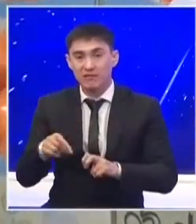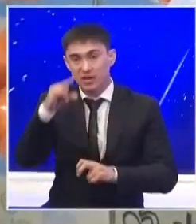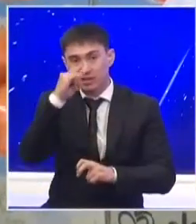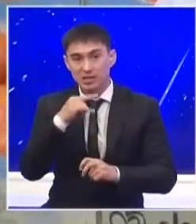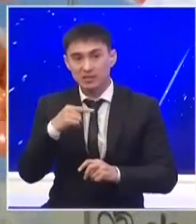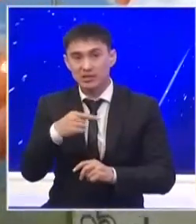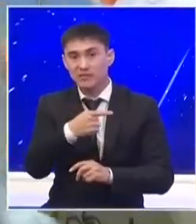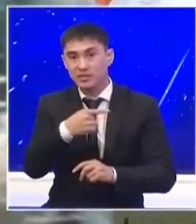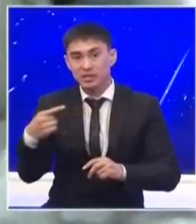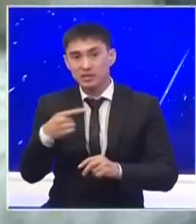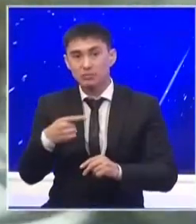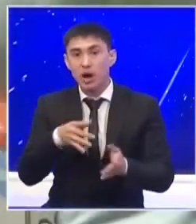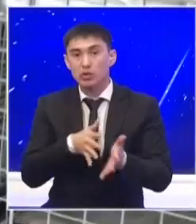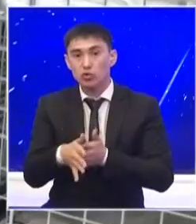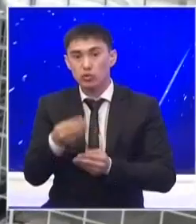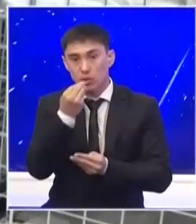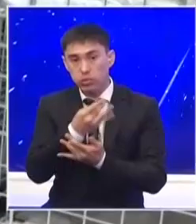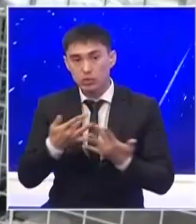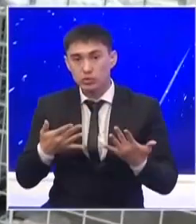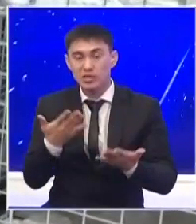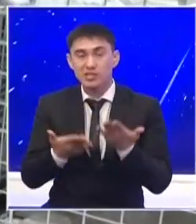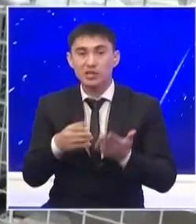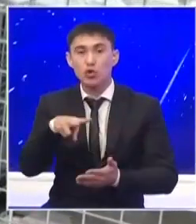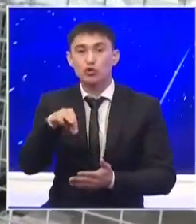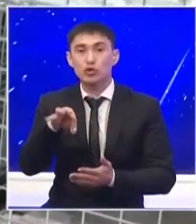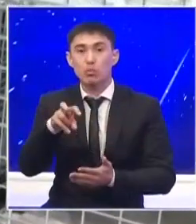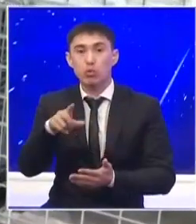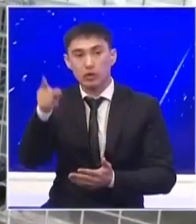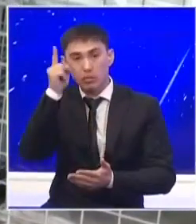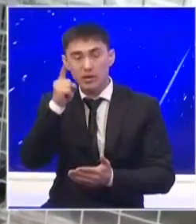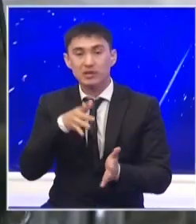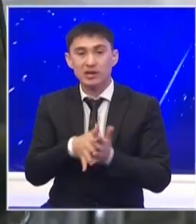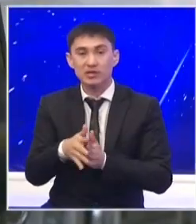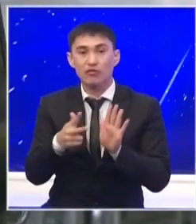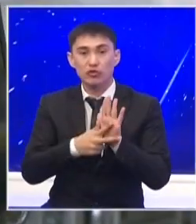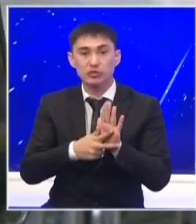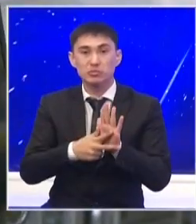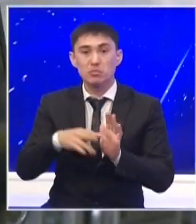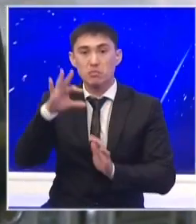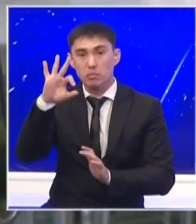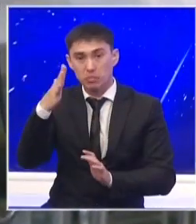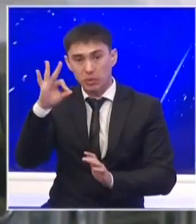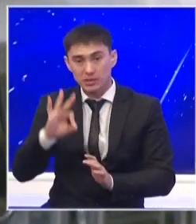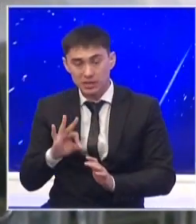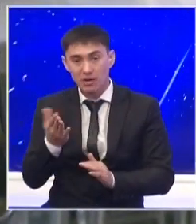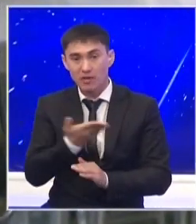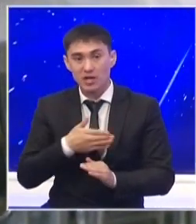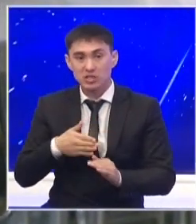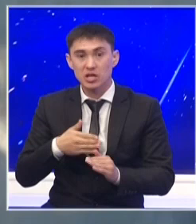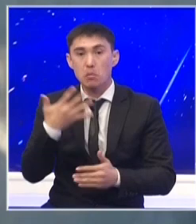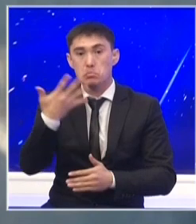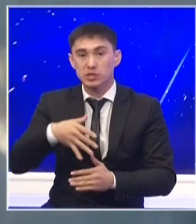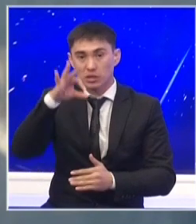антирейтинге по расходам на продукты. Если в Люксембурге люди тратят на питание всего порядка 8,5%, то наши жители расходуют